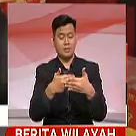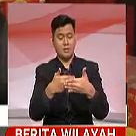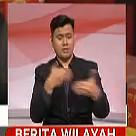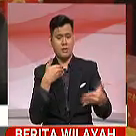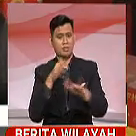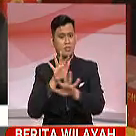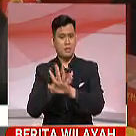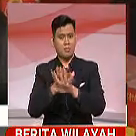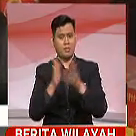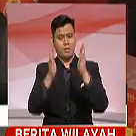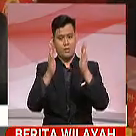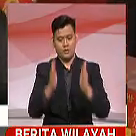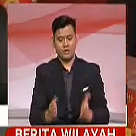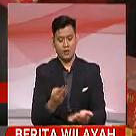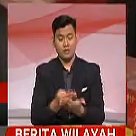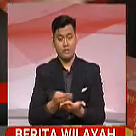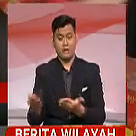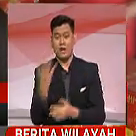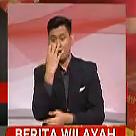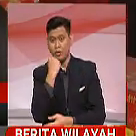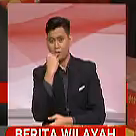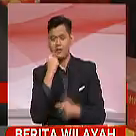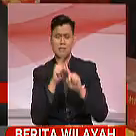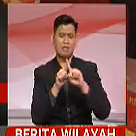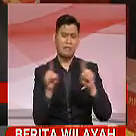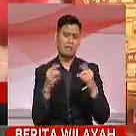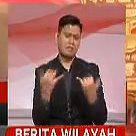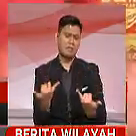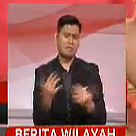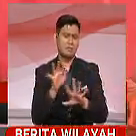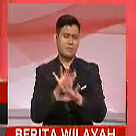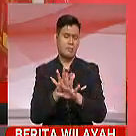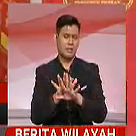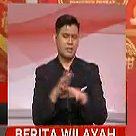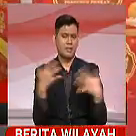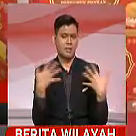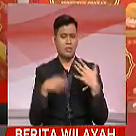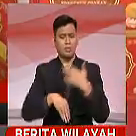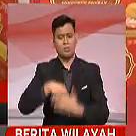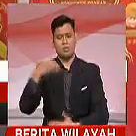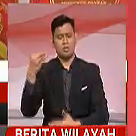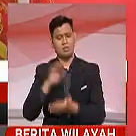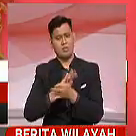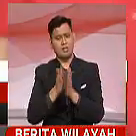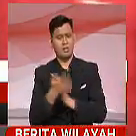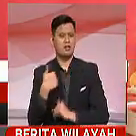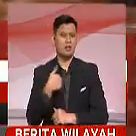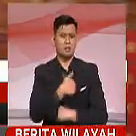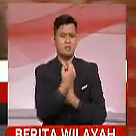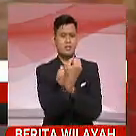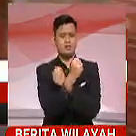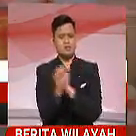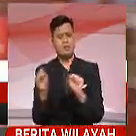memang banyak customer, sekarang sudah ketahulah kan banyak orang takut keluar. Memang stok pun kurang lah, kami kena kasih